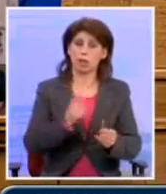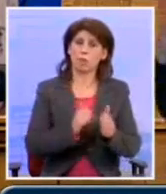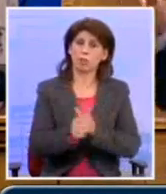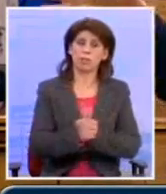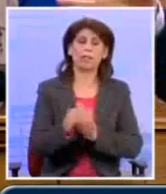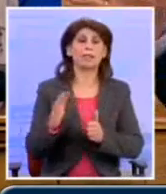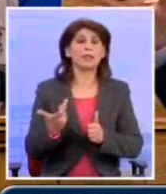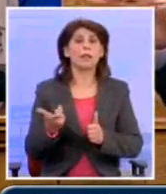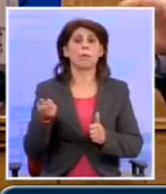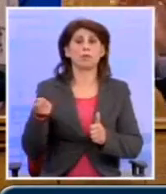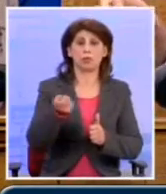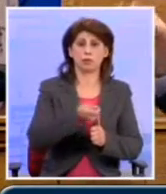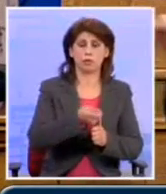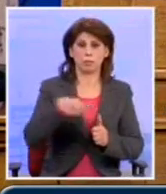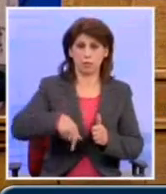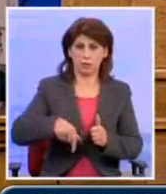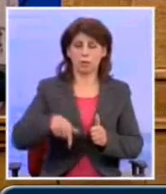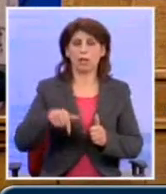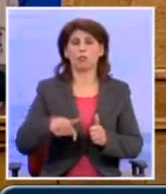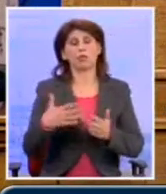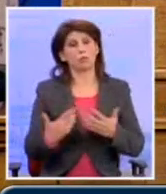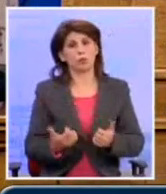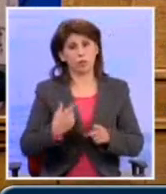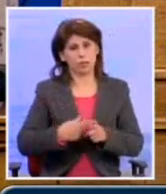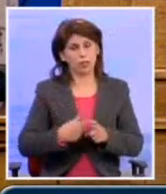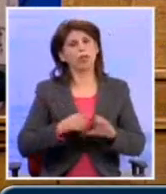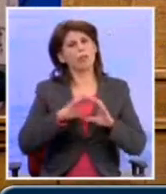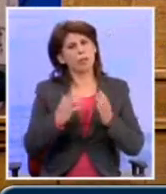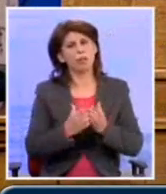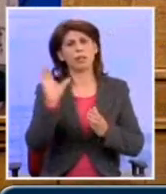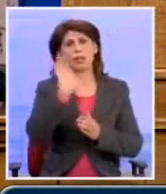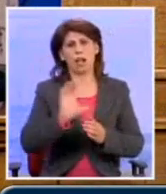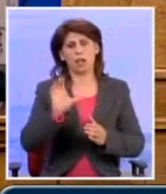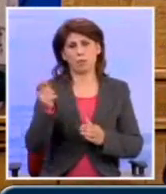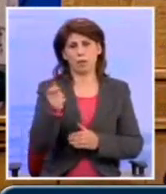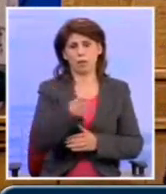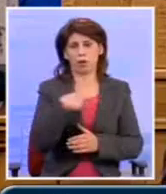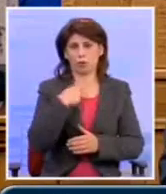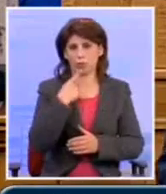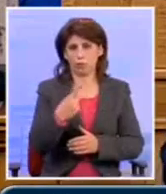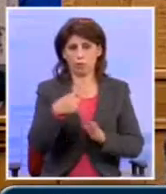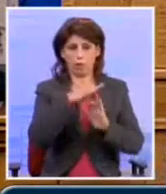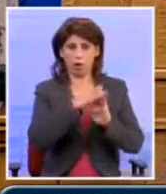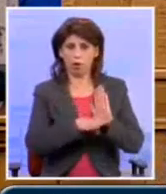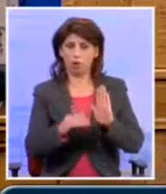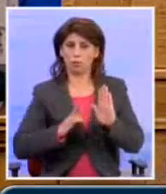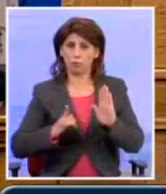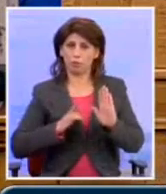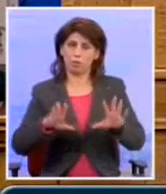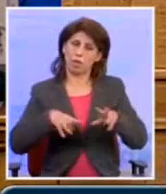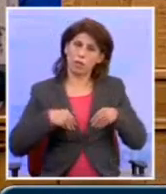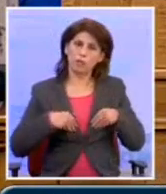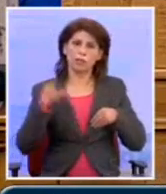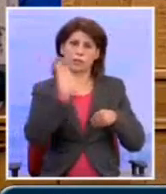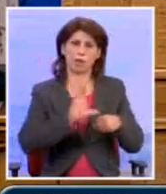από το χρέος που σήμερα είναι εκεί που είναι, το ελληνικό, αλλά και γενικώς τα ευρωπαϊκά χρέη. Εγώ θα το πω με ορολογία που περιμένω να την υιοθετήσει η